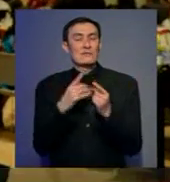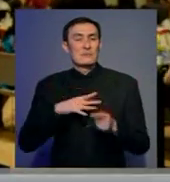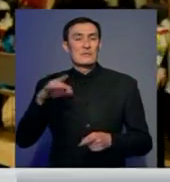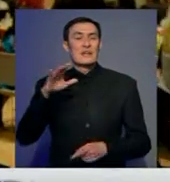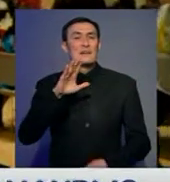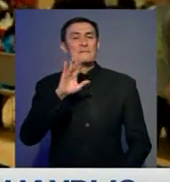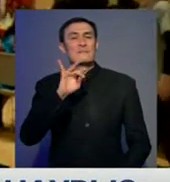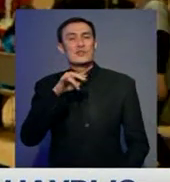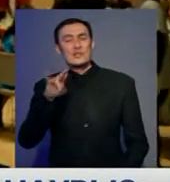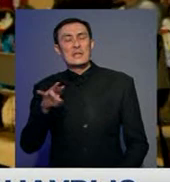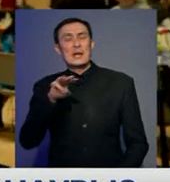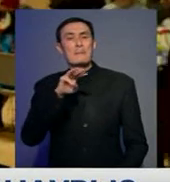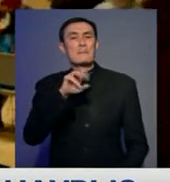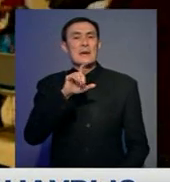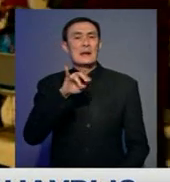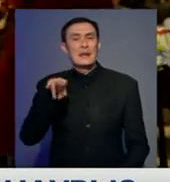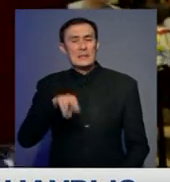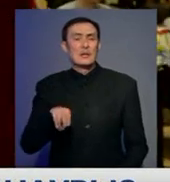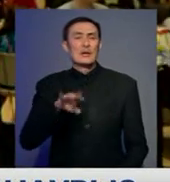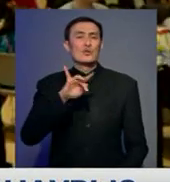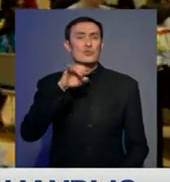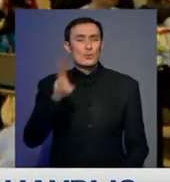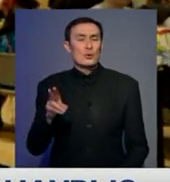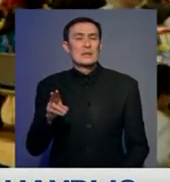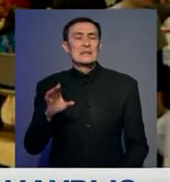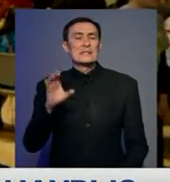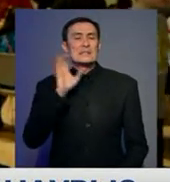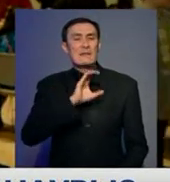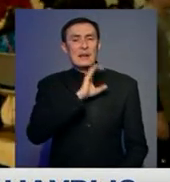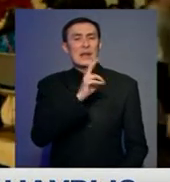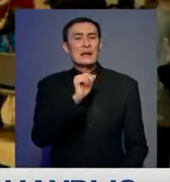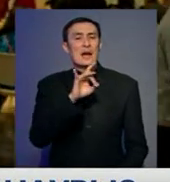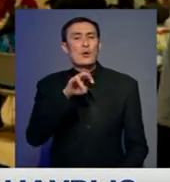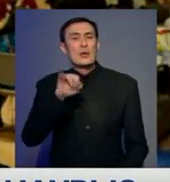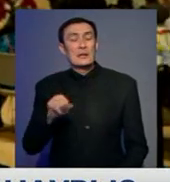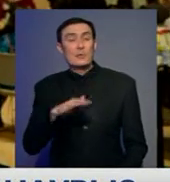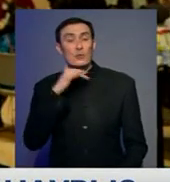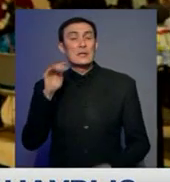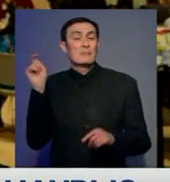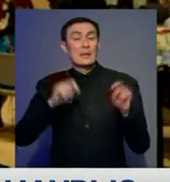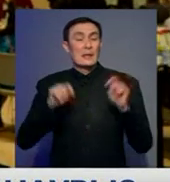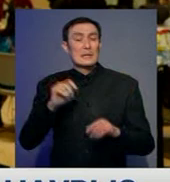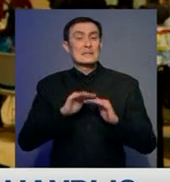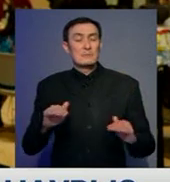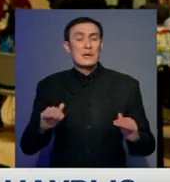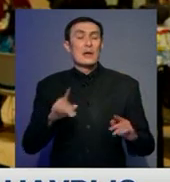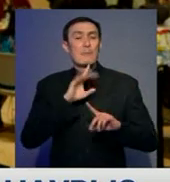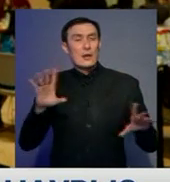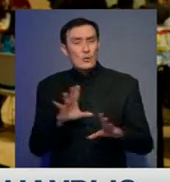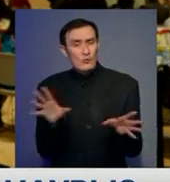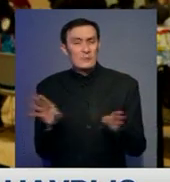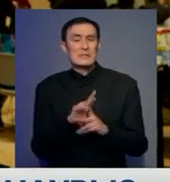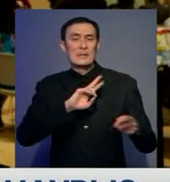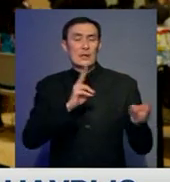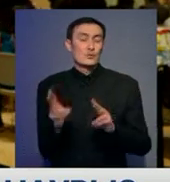из Вирджинии, Мэриленда, Нью-Джерси, Нью-Йорка, Северной Каролины. Многие приехали с детьми. Мы поем, танцуем,